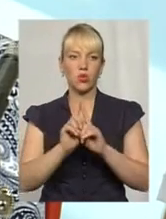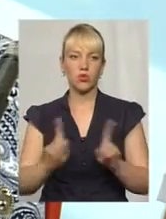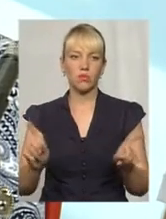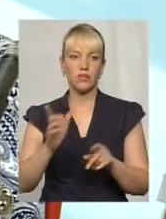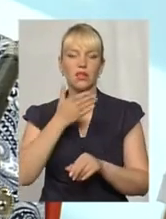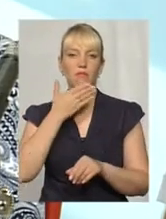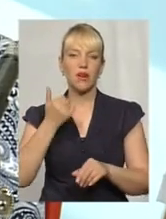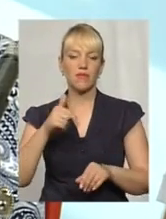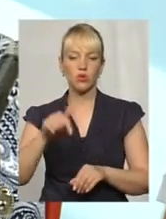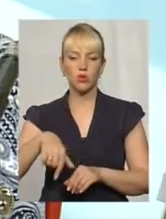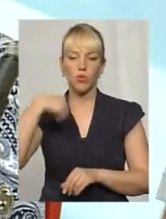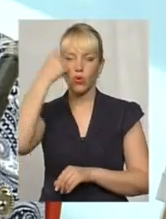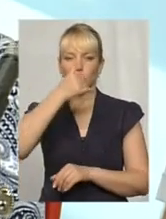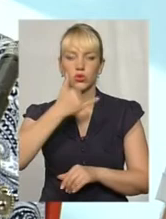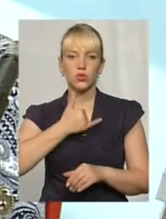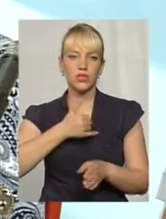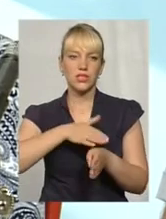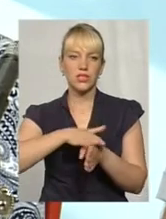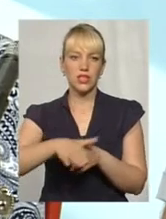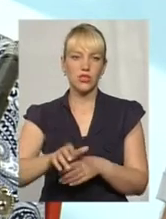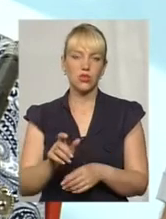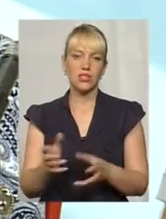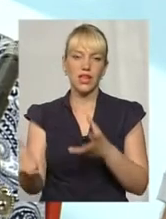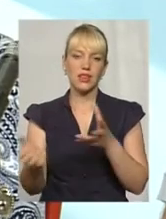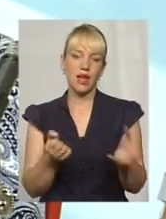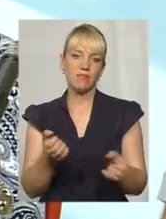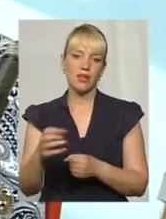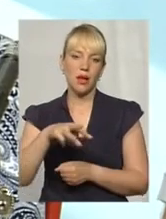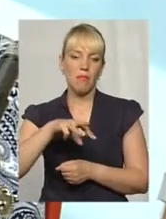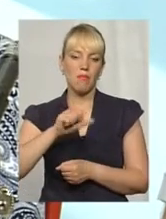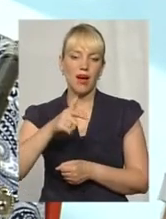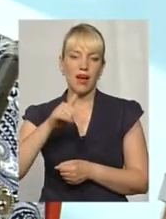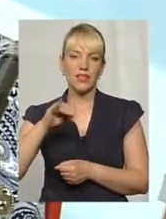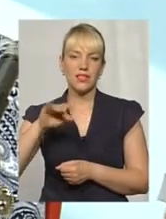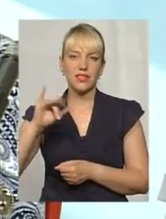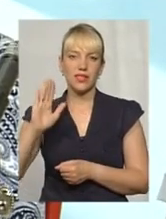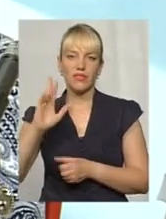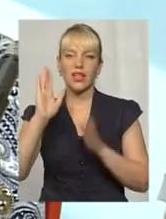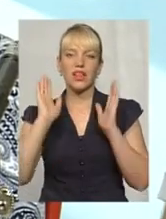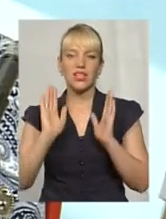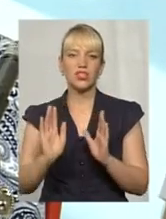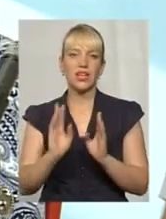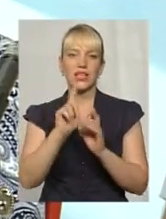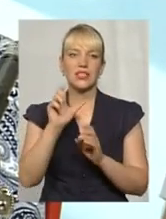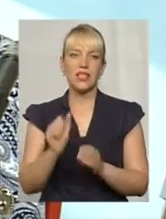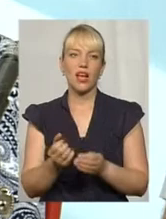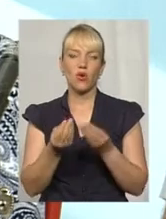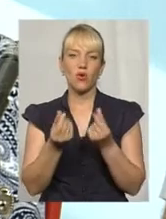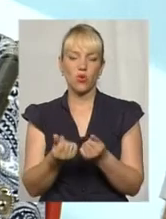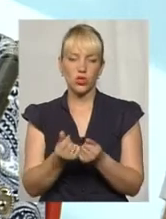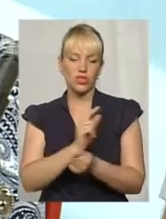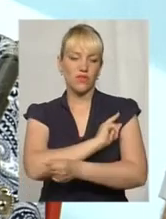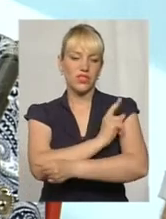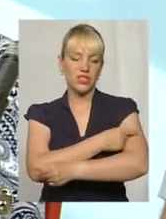у нас здійснюється набір магістрів лише за кошти фізичних та юридичних осіб.